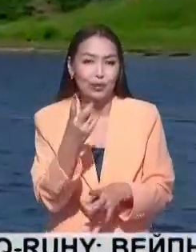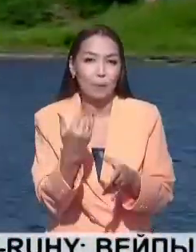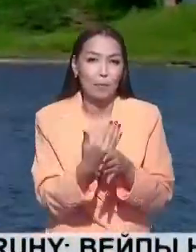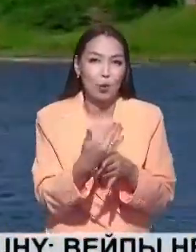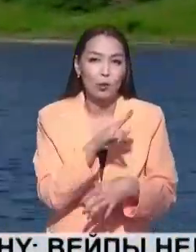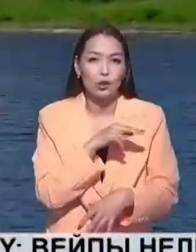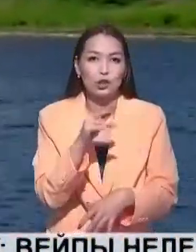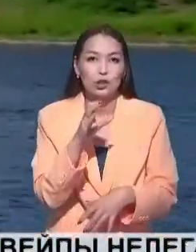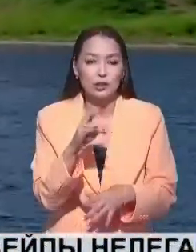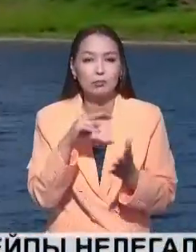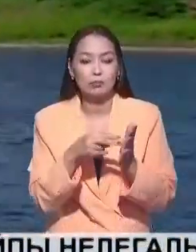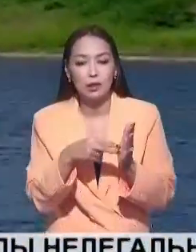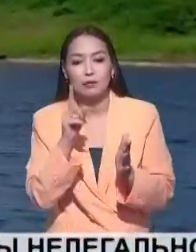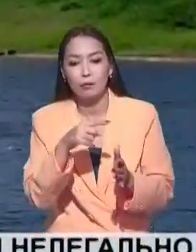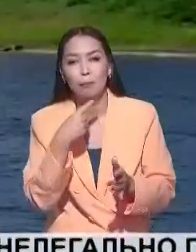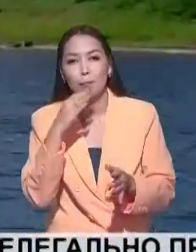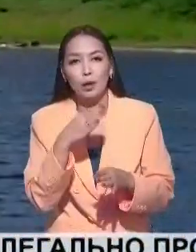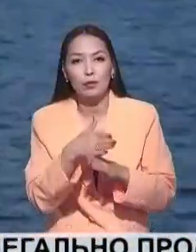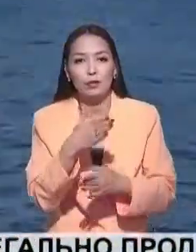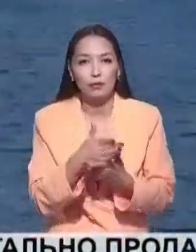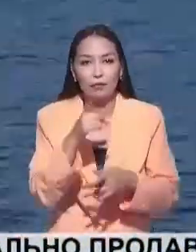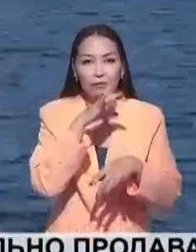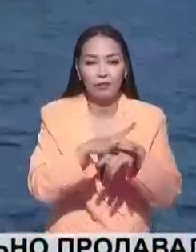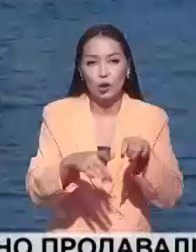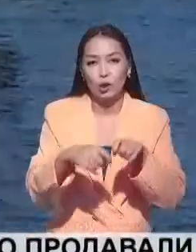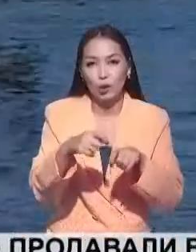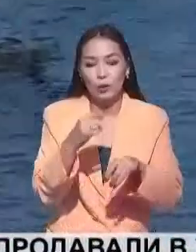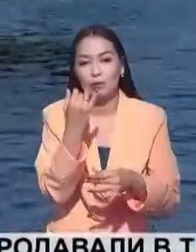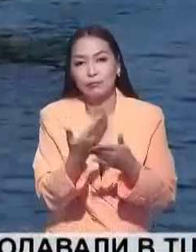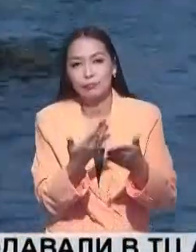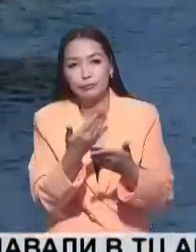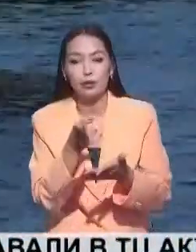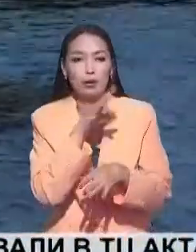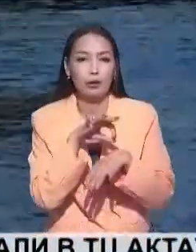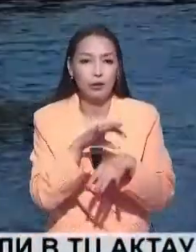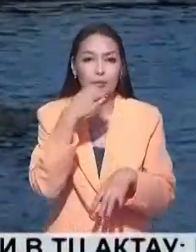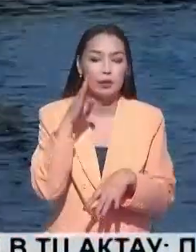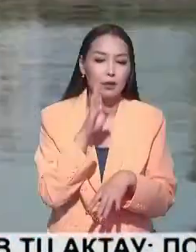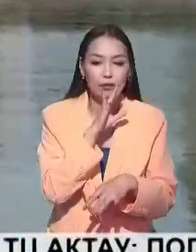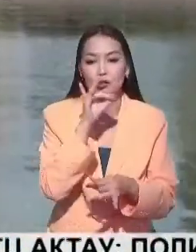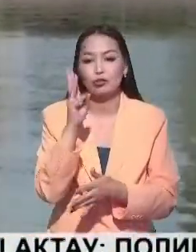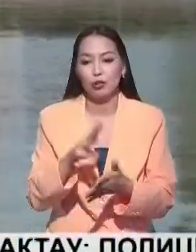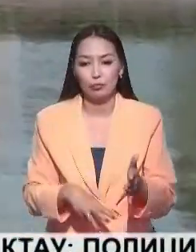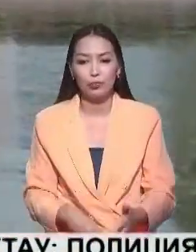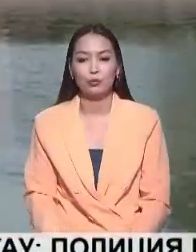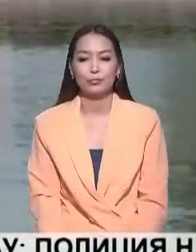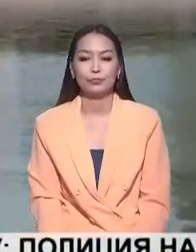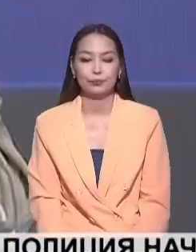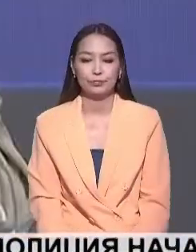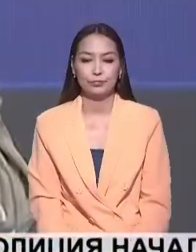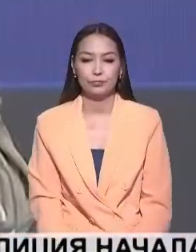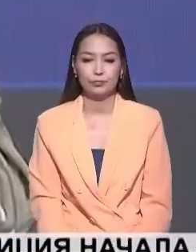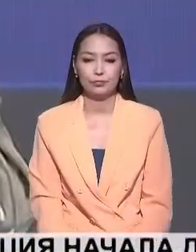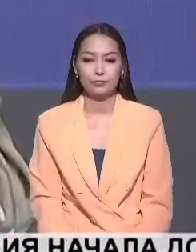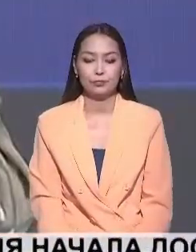плане приходят полицейские. Они выявляют нарушителей, проводят профилактические беседы с родителями и штрафуют.